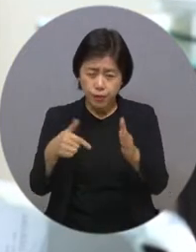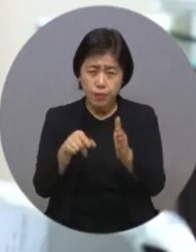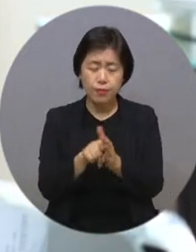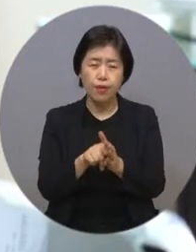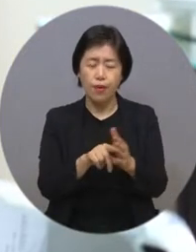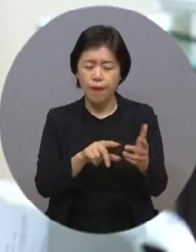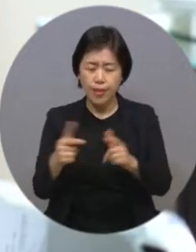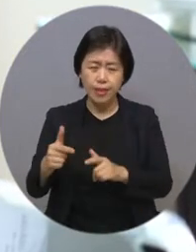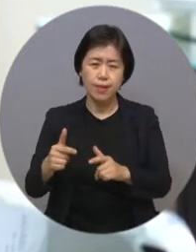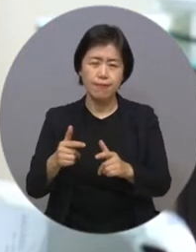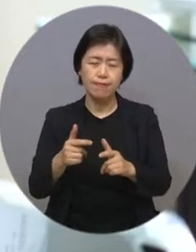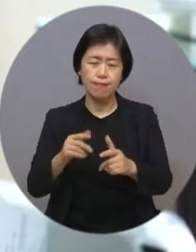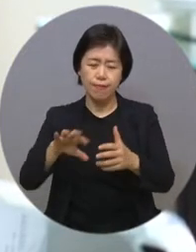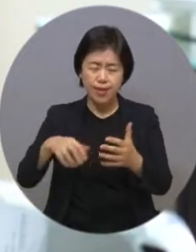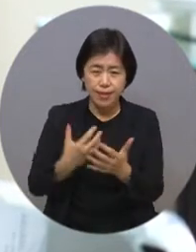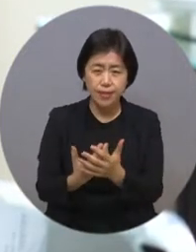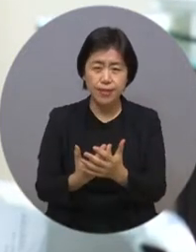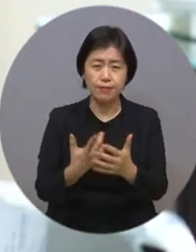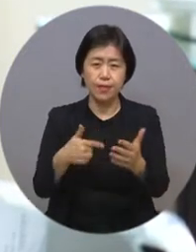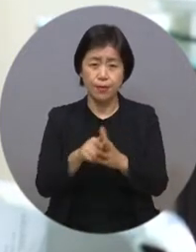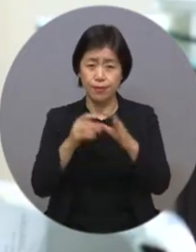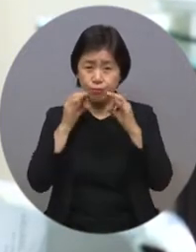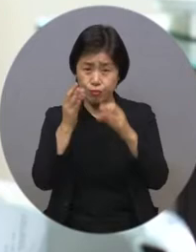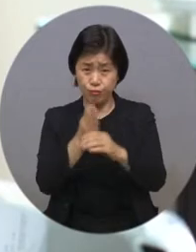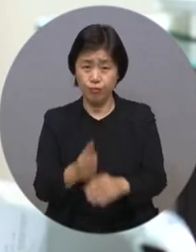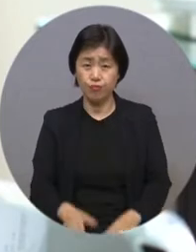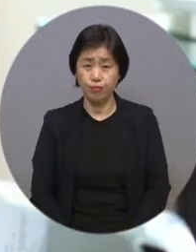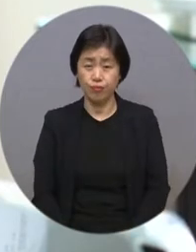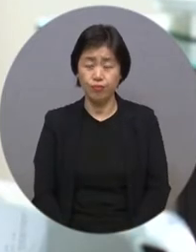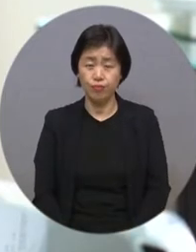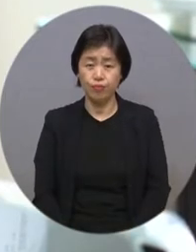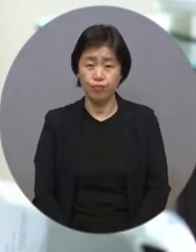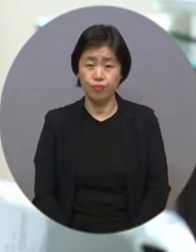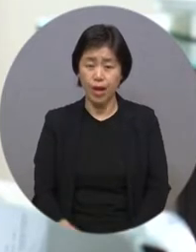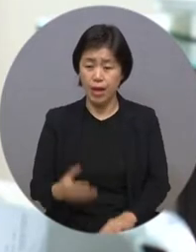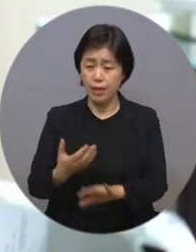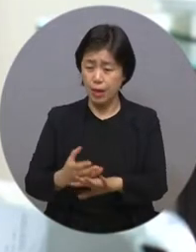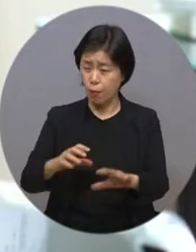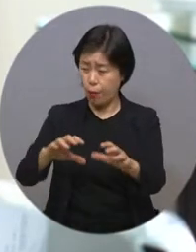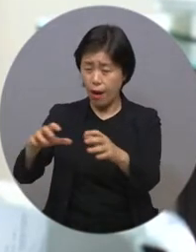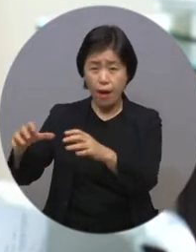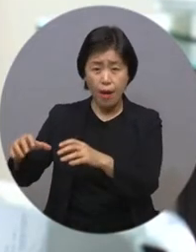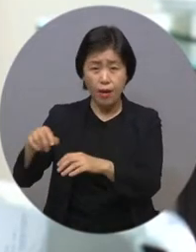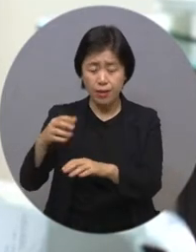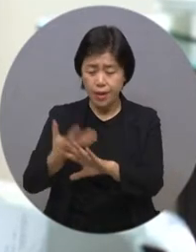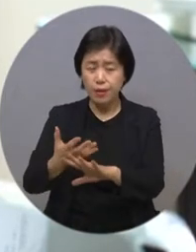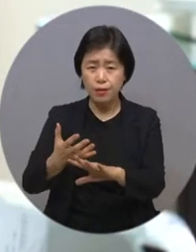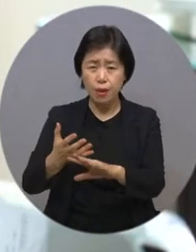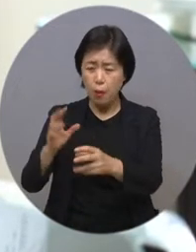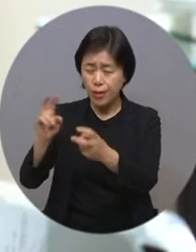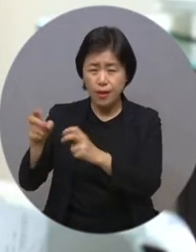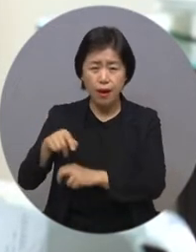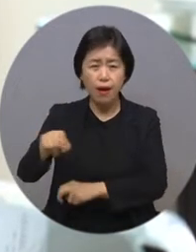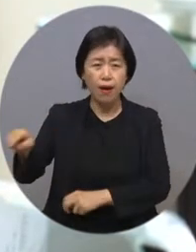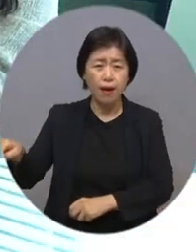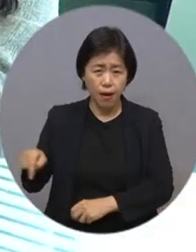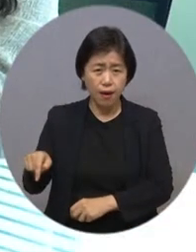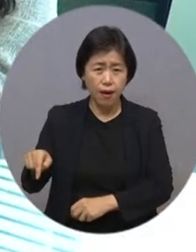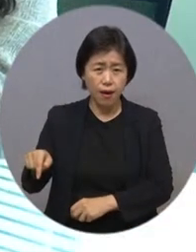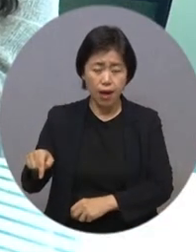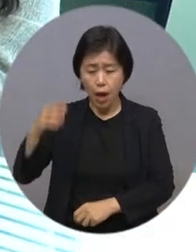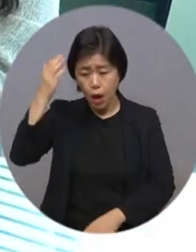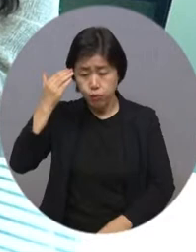그러다 보니까 뭐 앞에서 말씀드렸다시피 다른 모든 경쟁 기업들은 국내에서 생산하는 게 경쟁력이